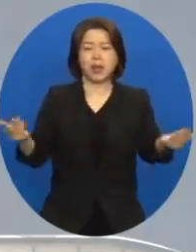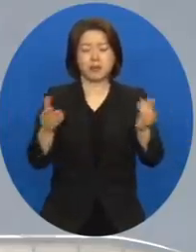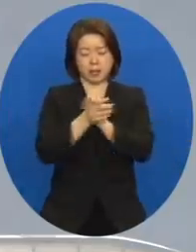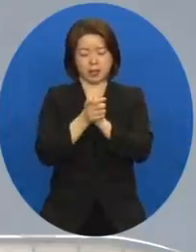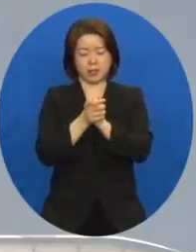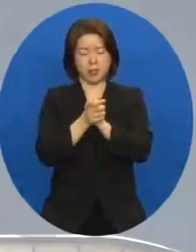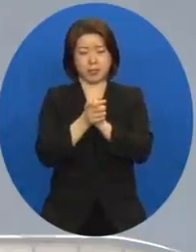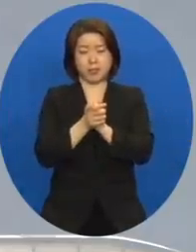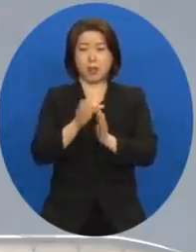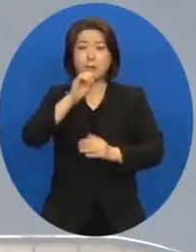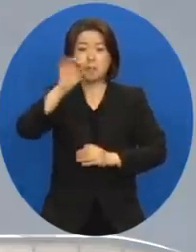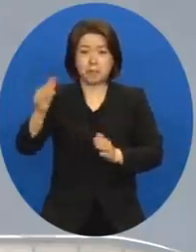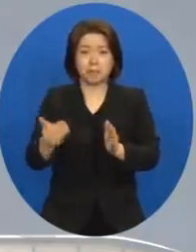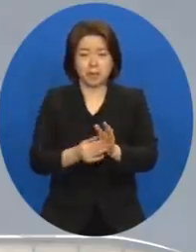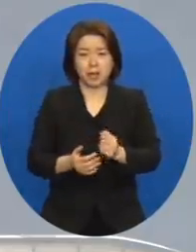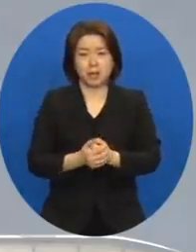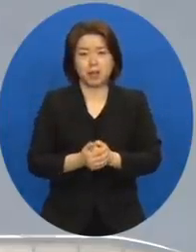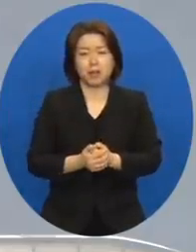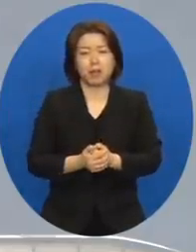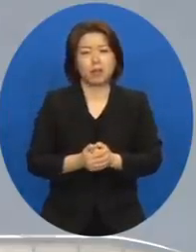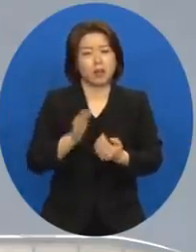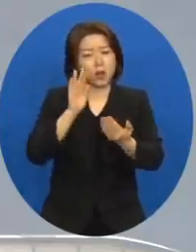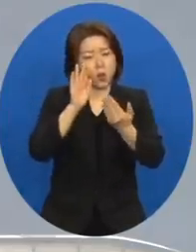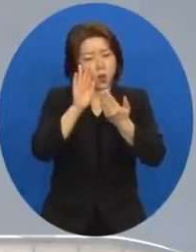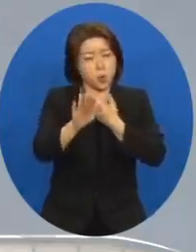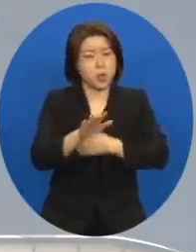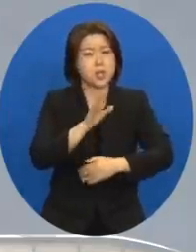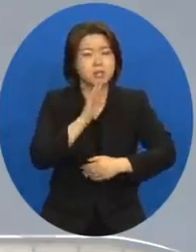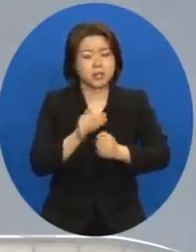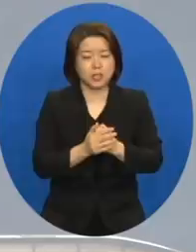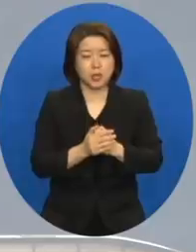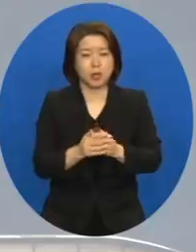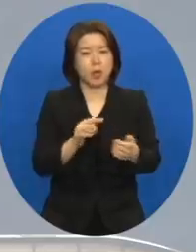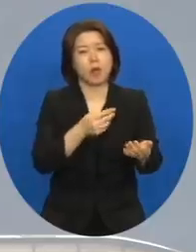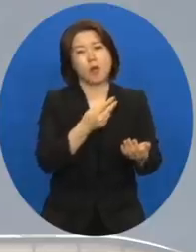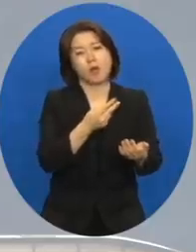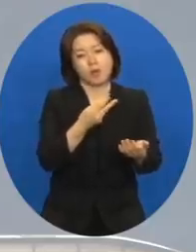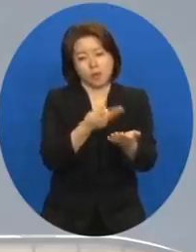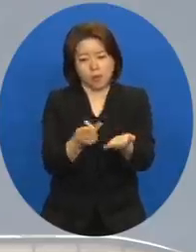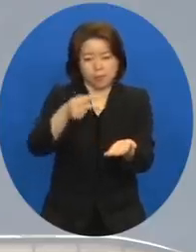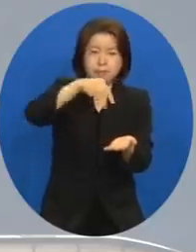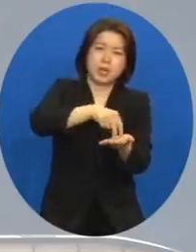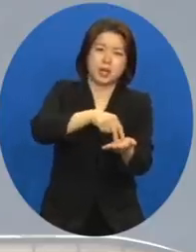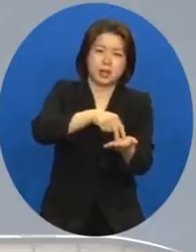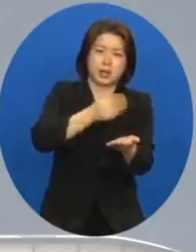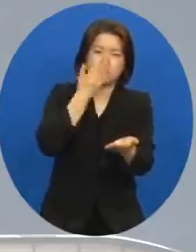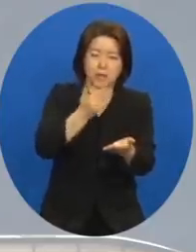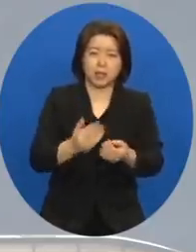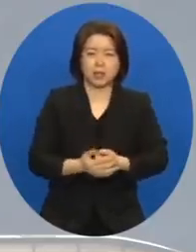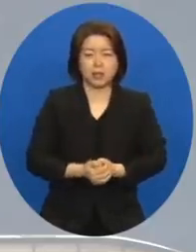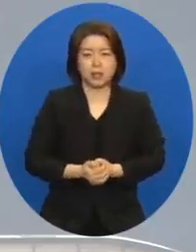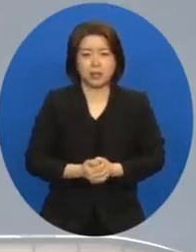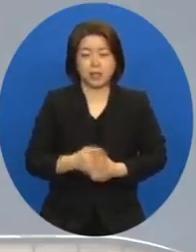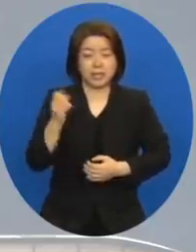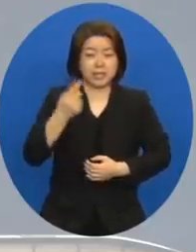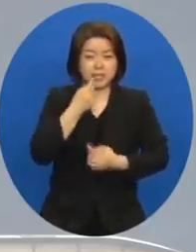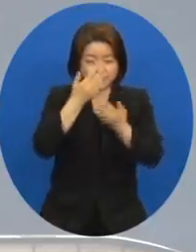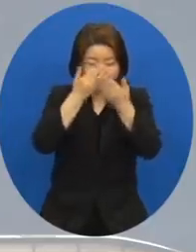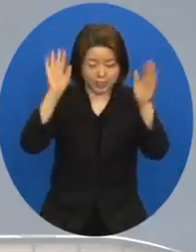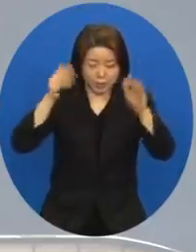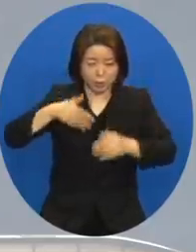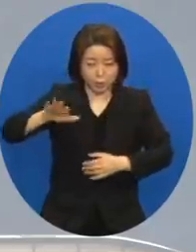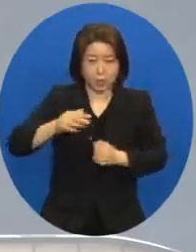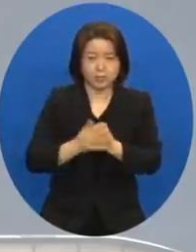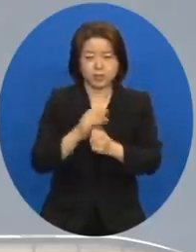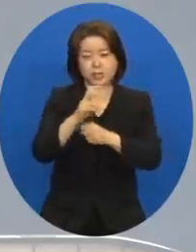그렇게 했다는 그리고 실제로 그가 일어났어요 다시 인도로 가서 이십